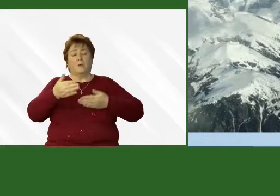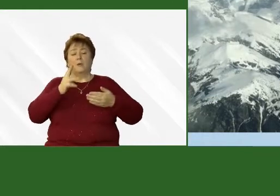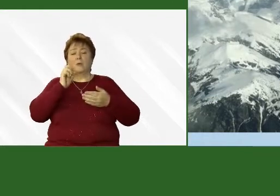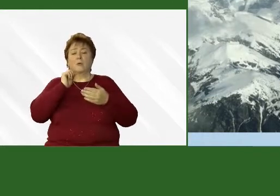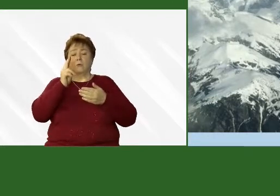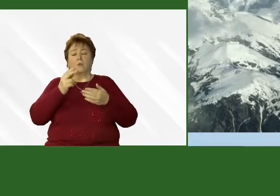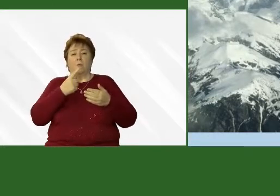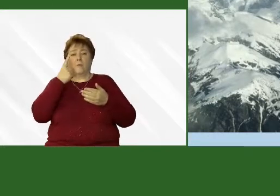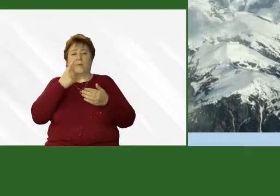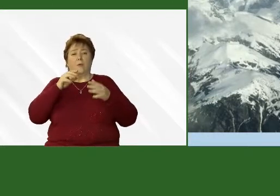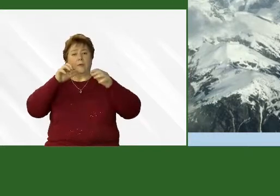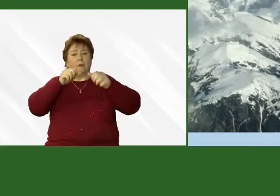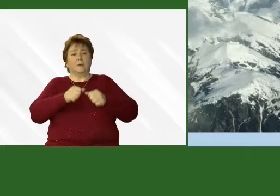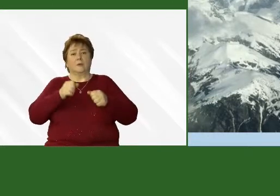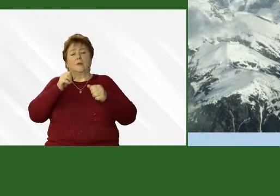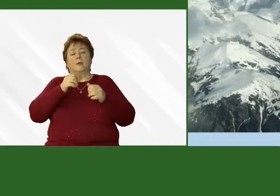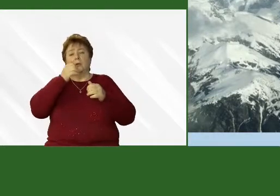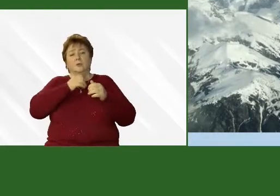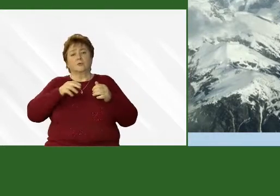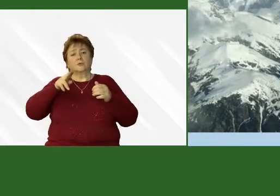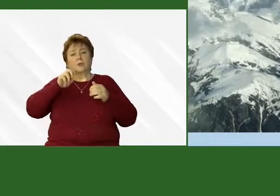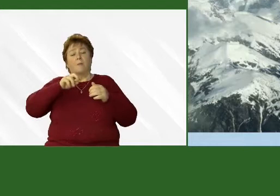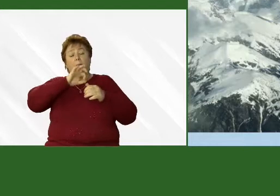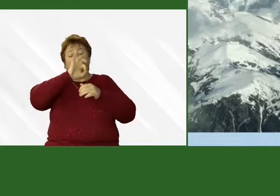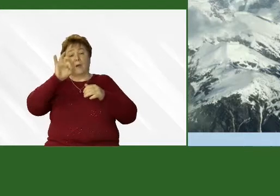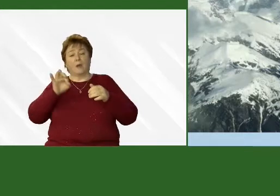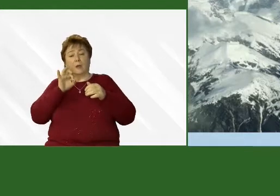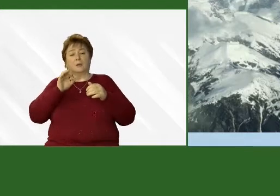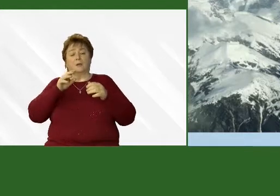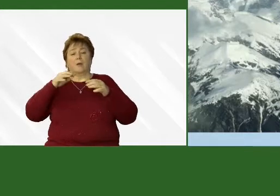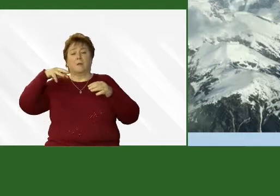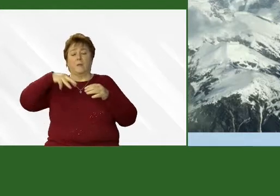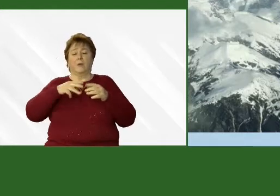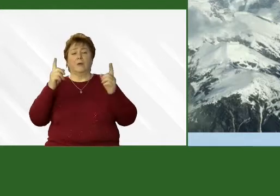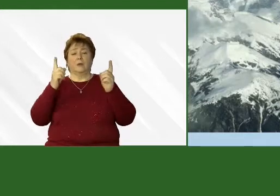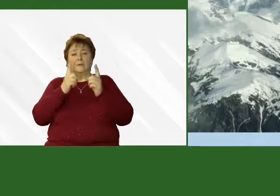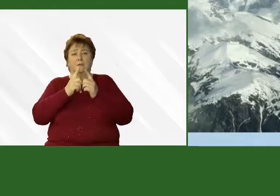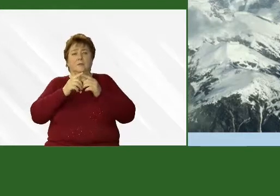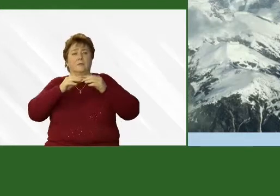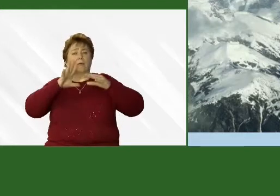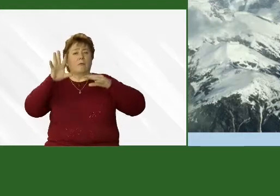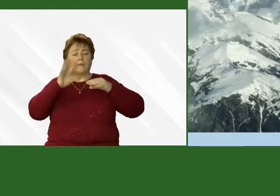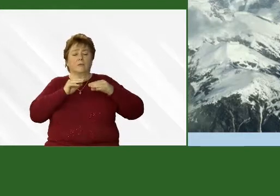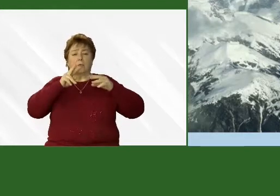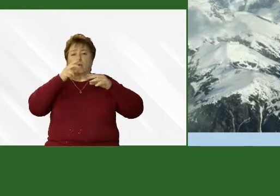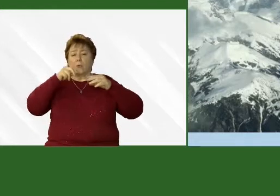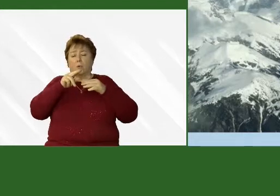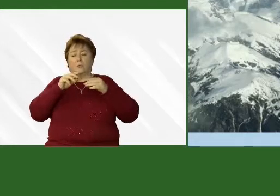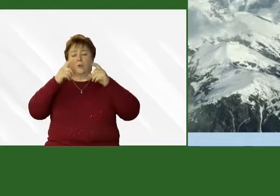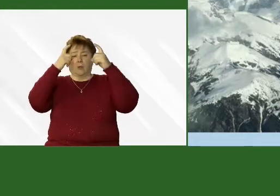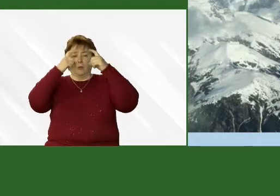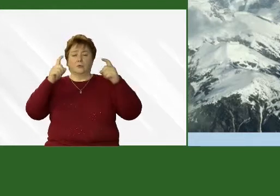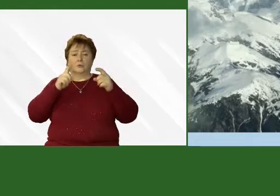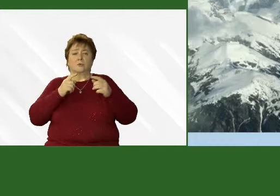из первых достиг южнополярных морей и, встретив в нескольких местах сплошной лед, объявил,